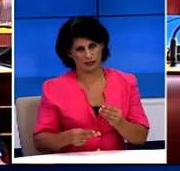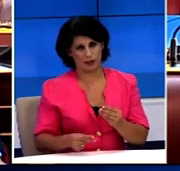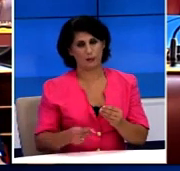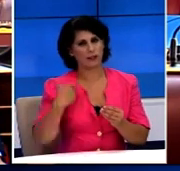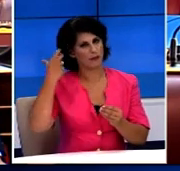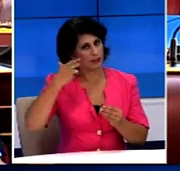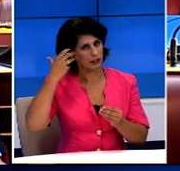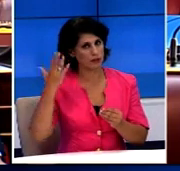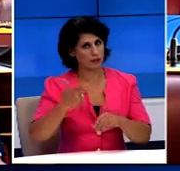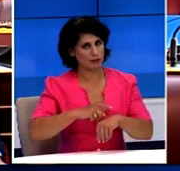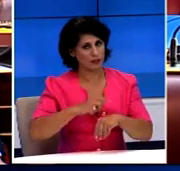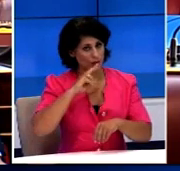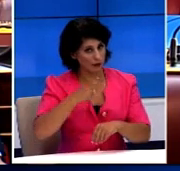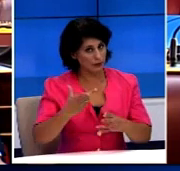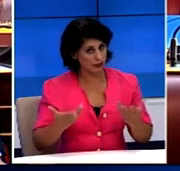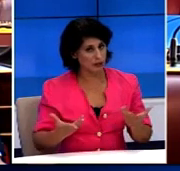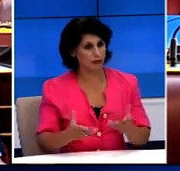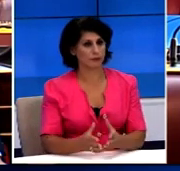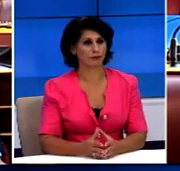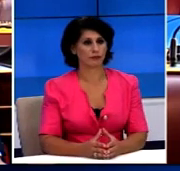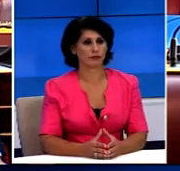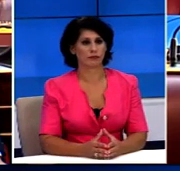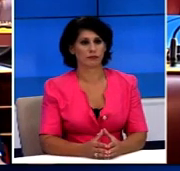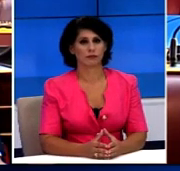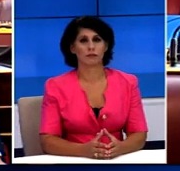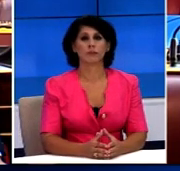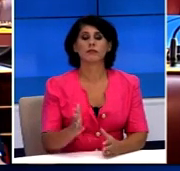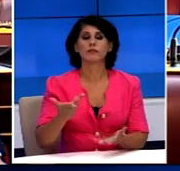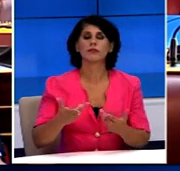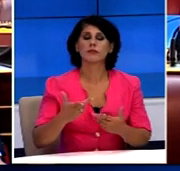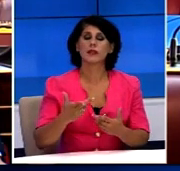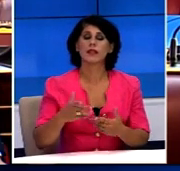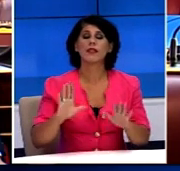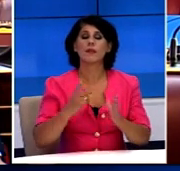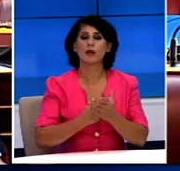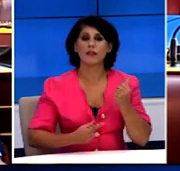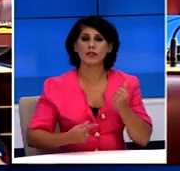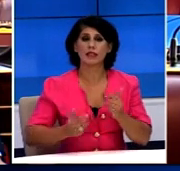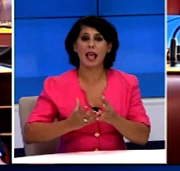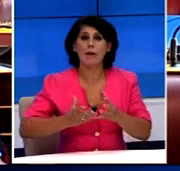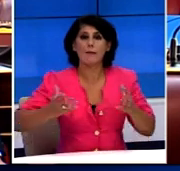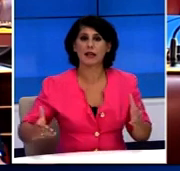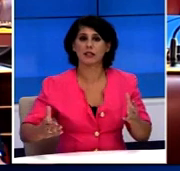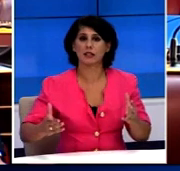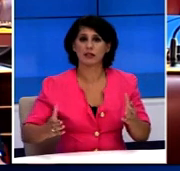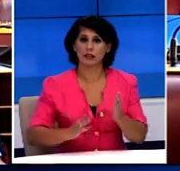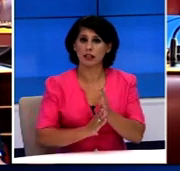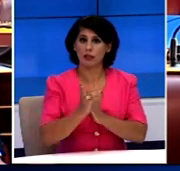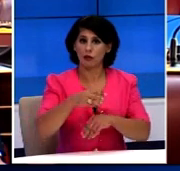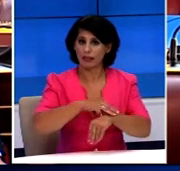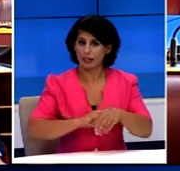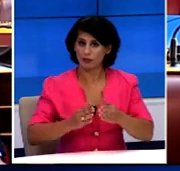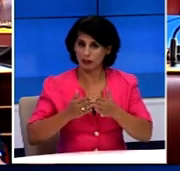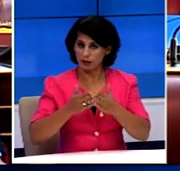οποία φαντάζομαι κάποια στιγμή θα τα απαντήσετε. Διότι είναι αναφέρατο κυριαρχικό μας δικαίωμα η επέκταση σε 12 ναυτικά